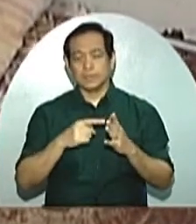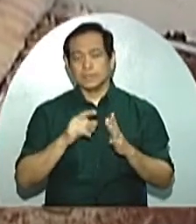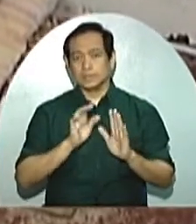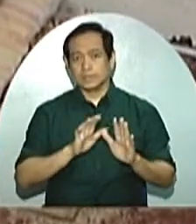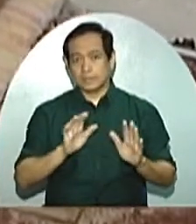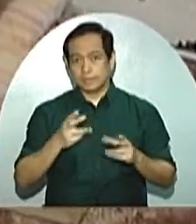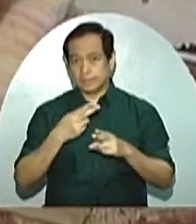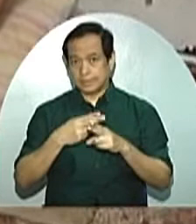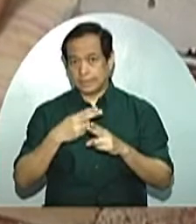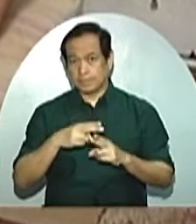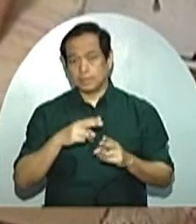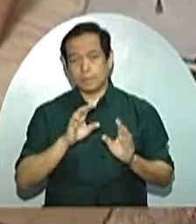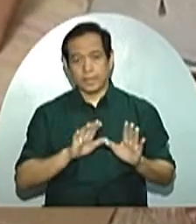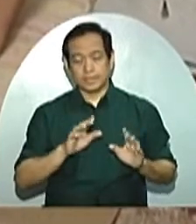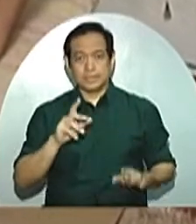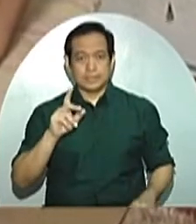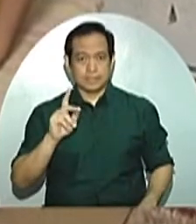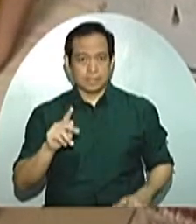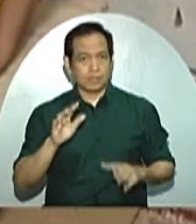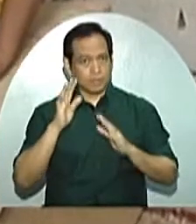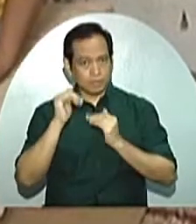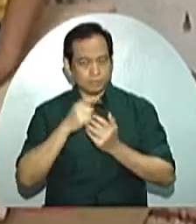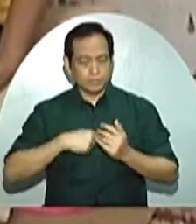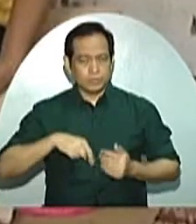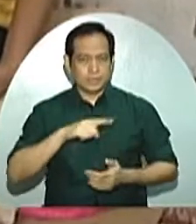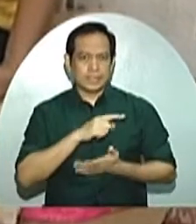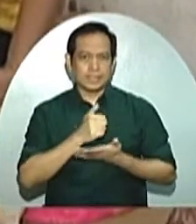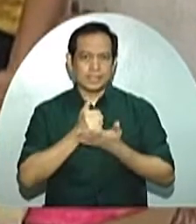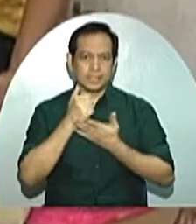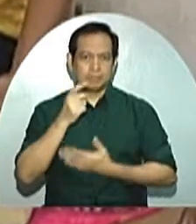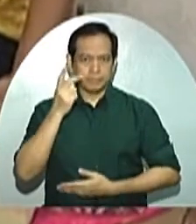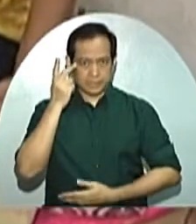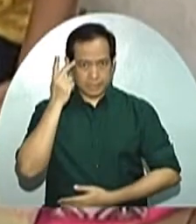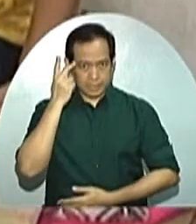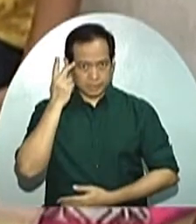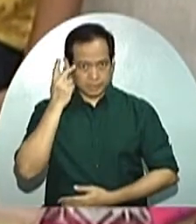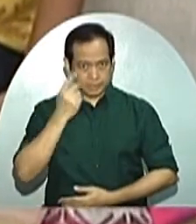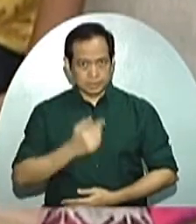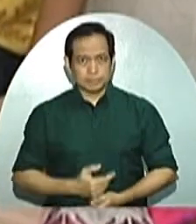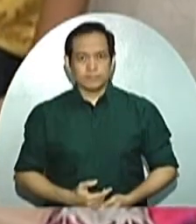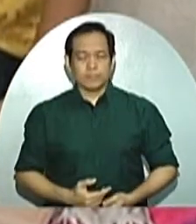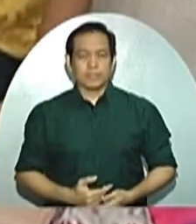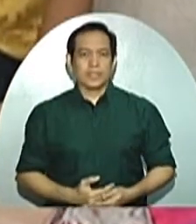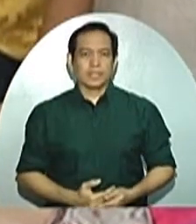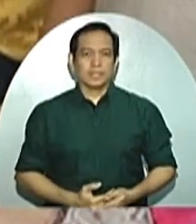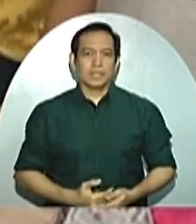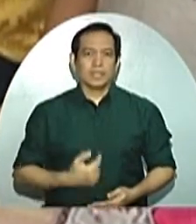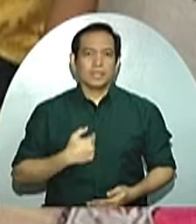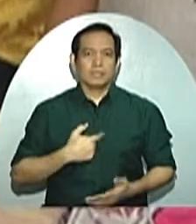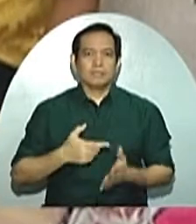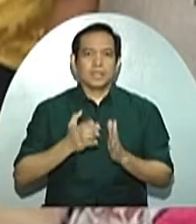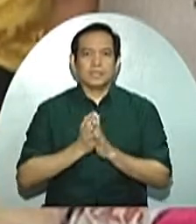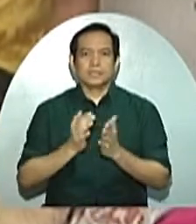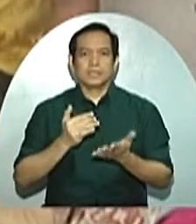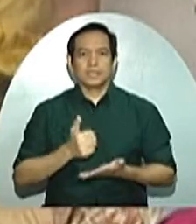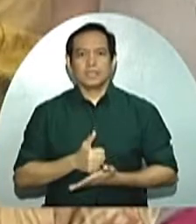K, sana ay matulungan natin si Kian. Nananawagan po ako